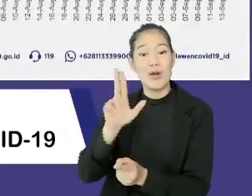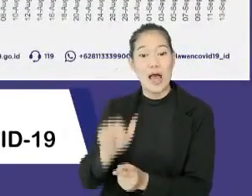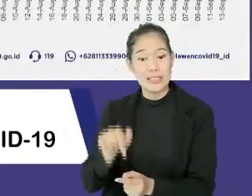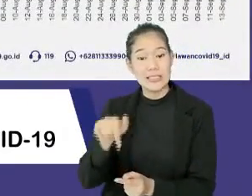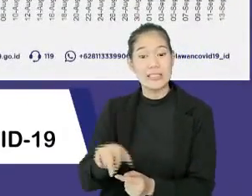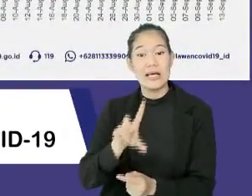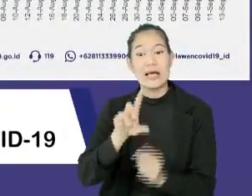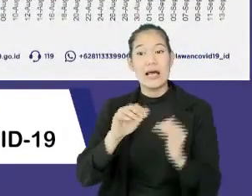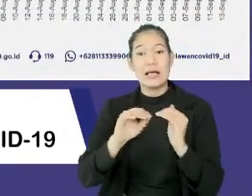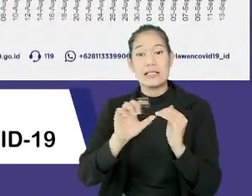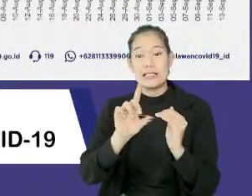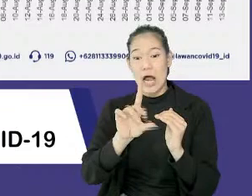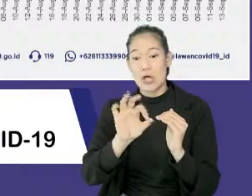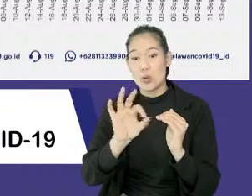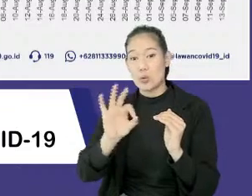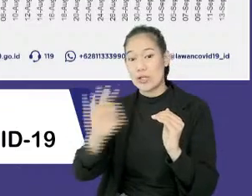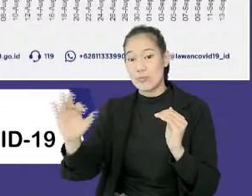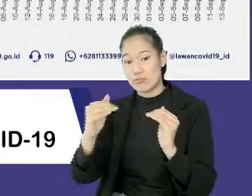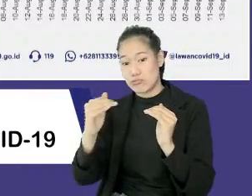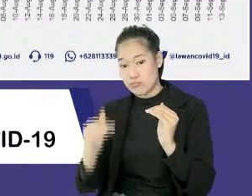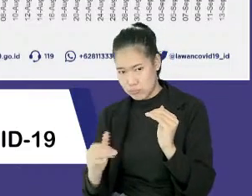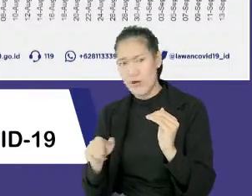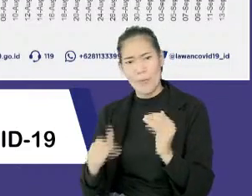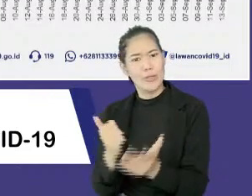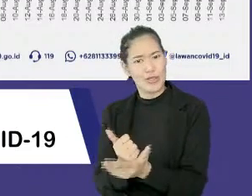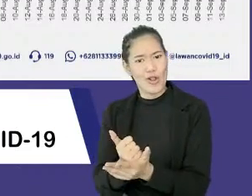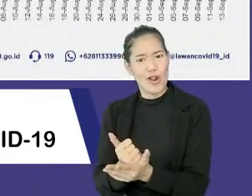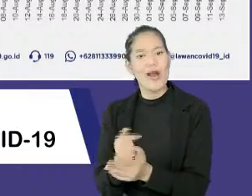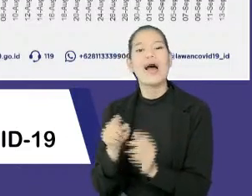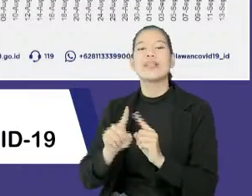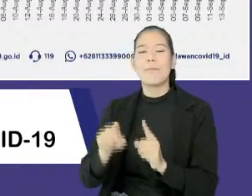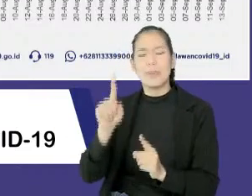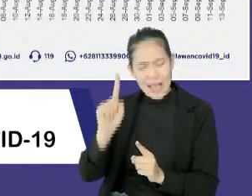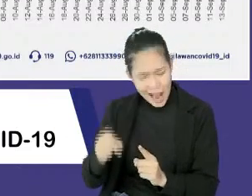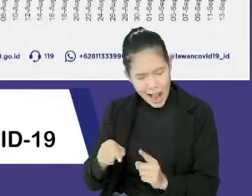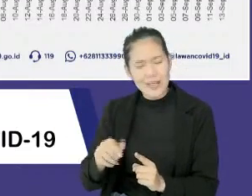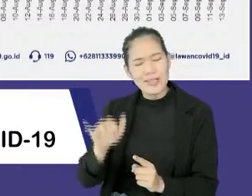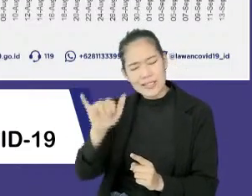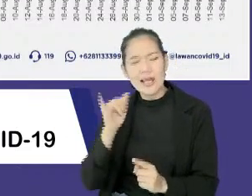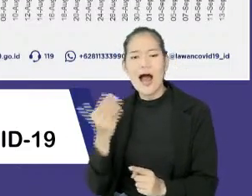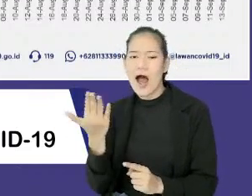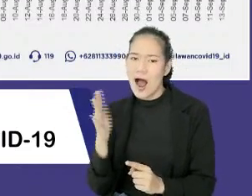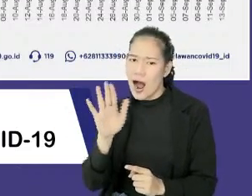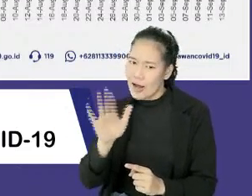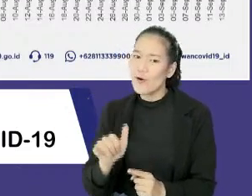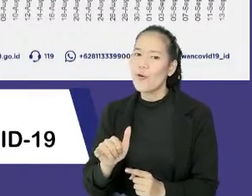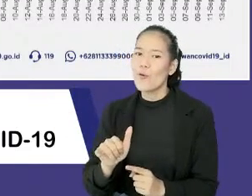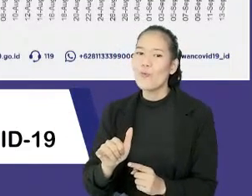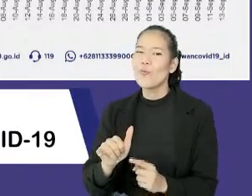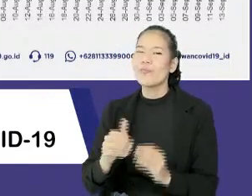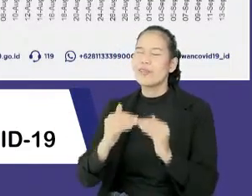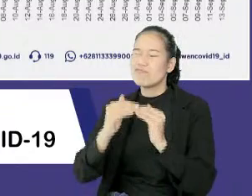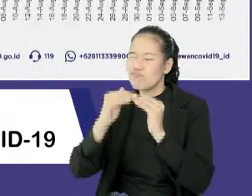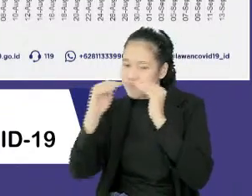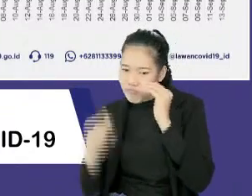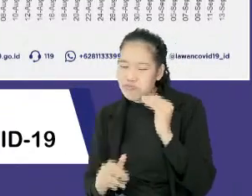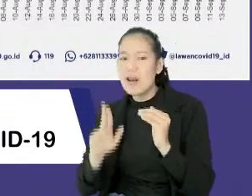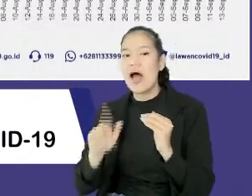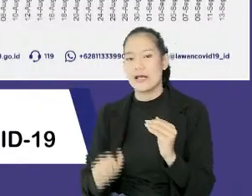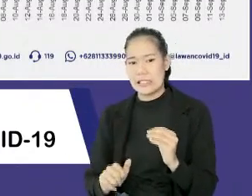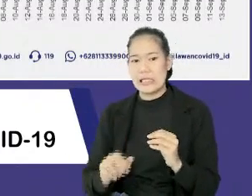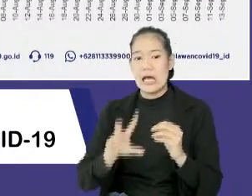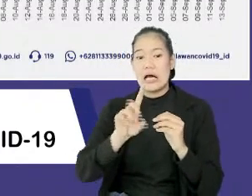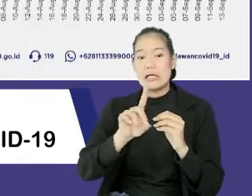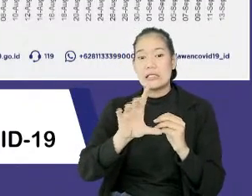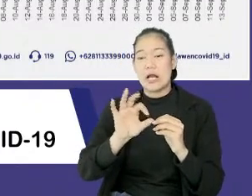dibuat 100.000 bikin happening gitu kan sekarang beneran terjadi tapi sekarang ayo kita tarik lagi target kita agar tidak hanya